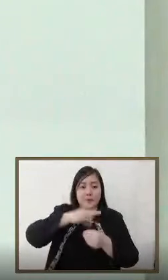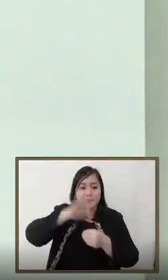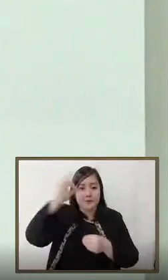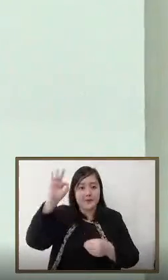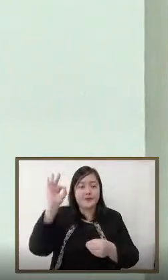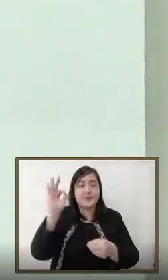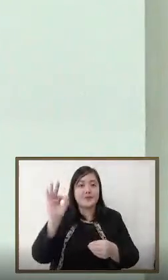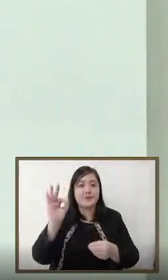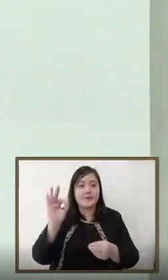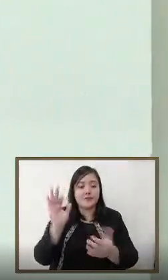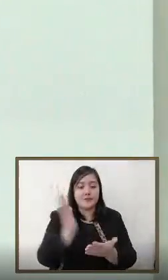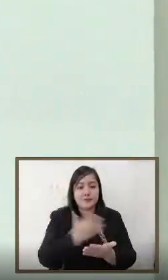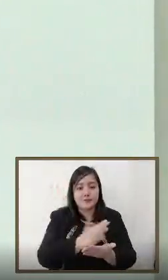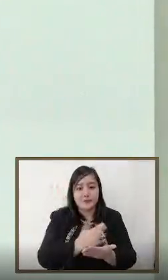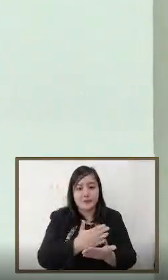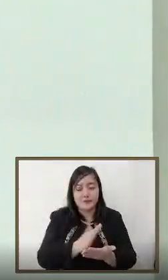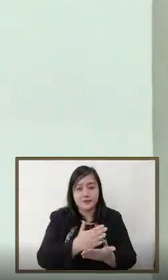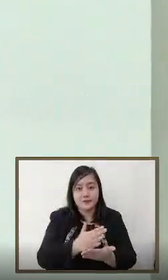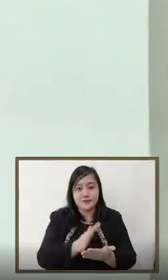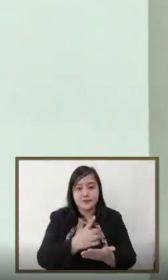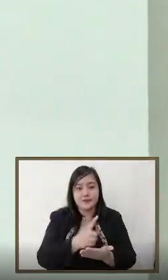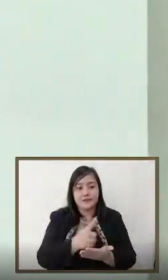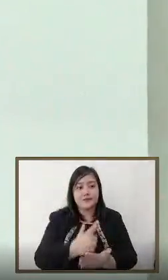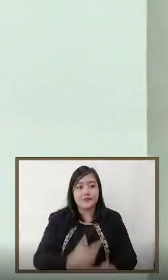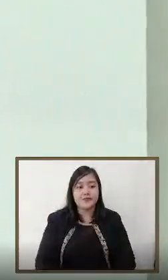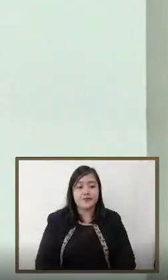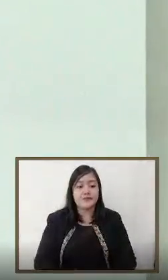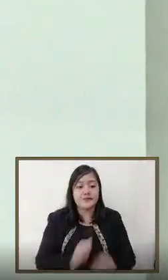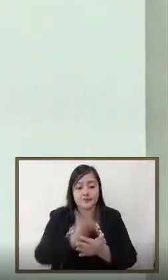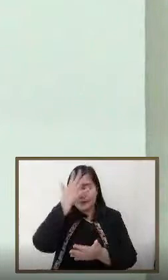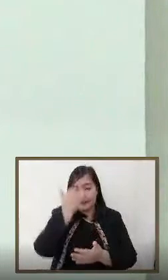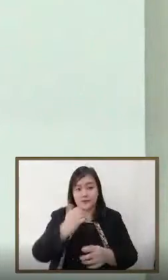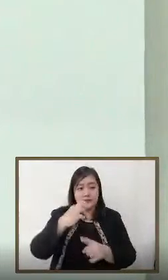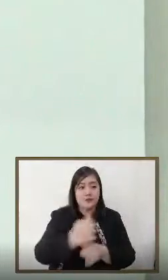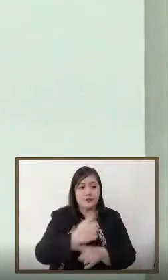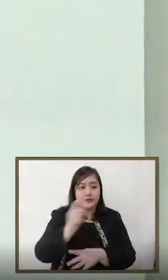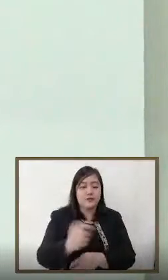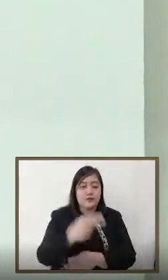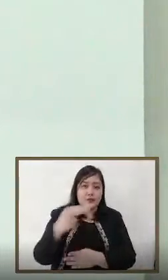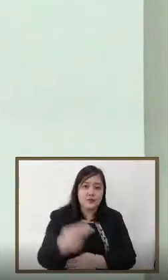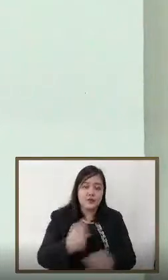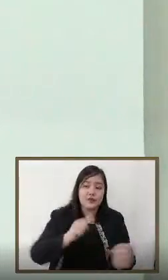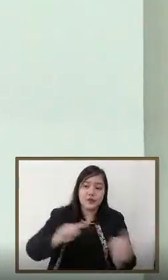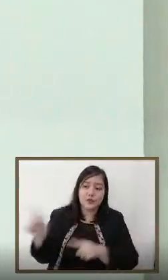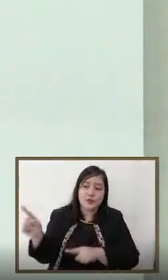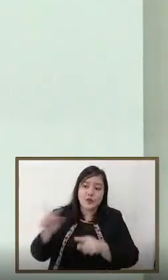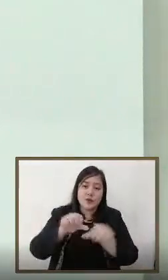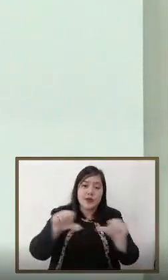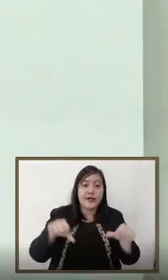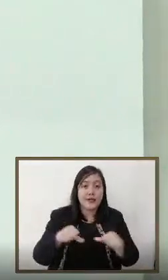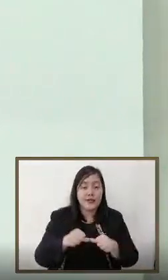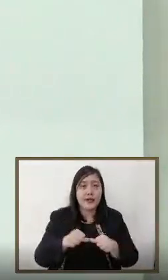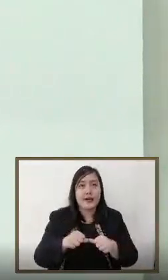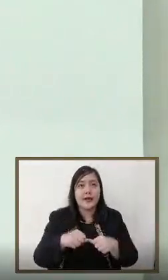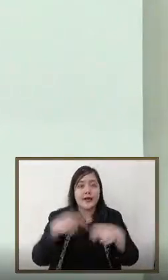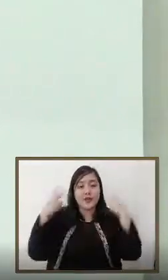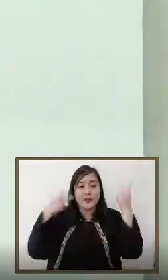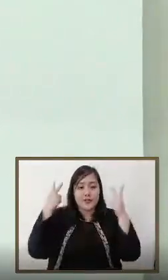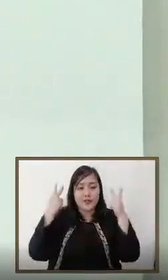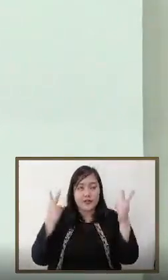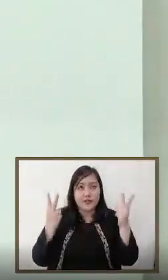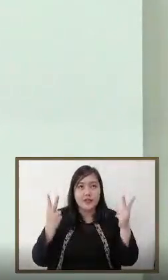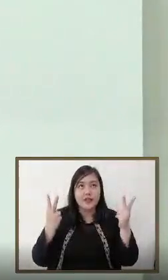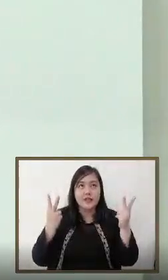nakakalabas pag Sabado, pero pag Thursday po kami, mga mothers, nag-iikot, nagsusoul winning, nag-area, nag-visit. Sa akin po